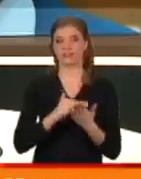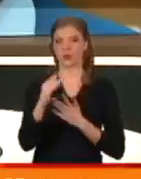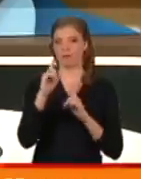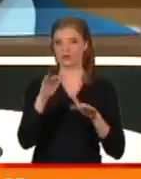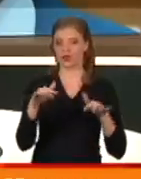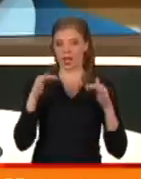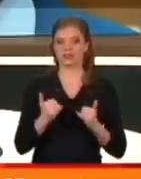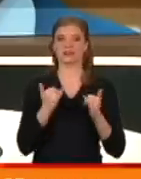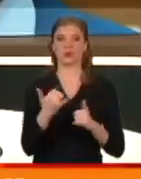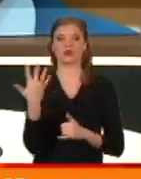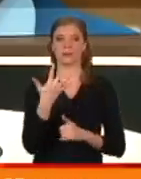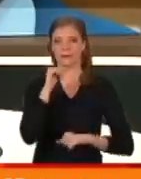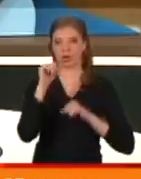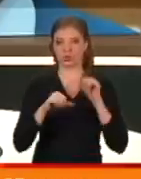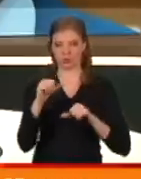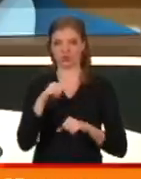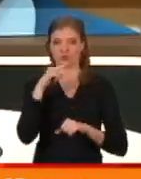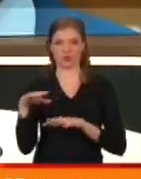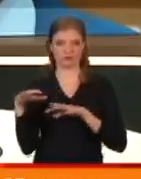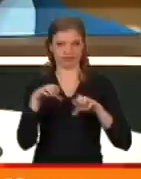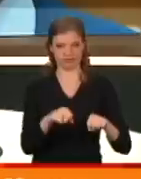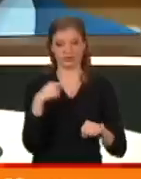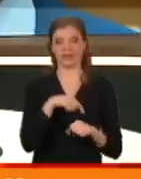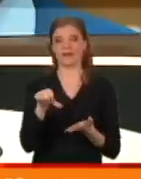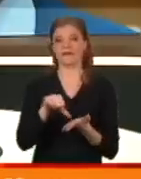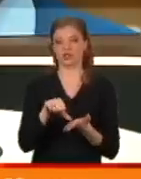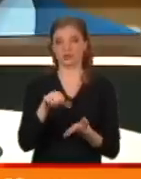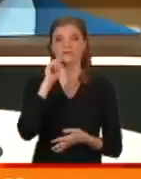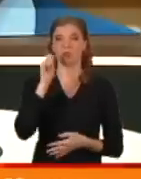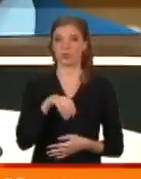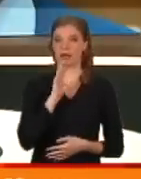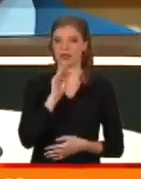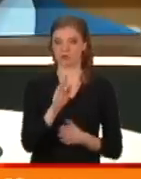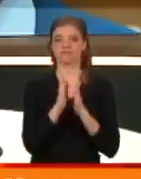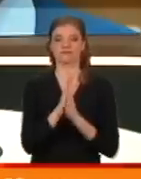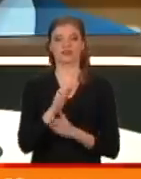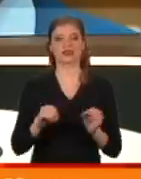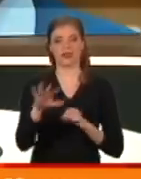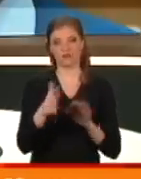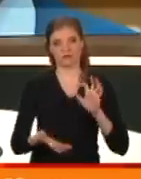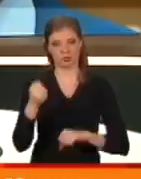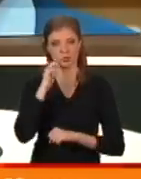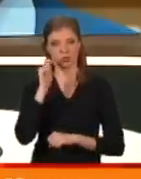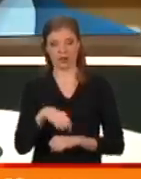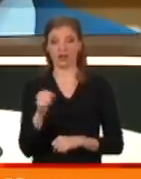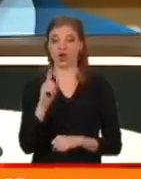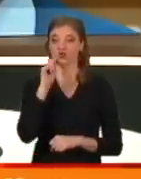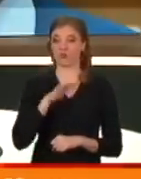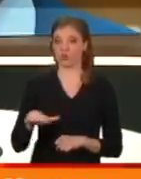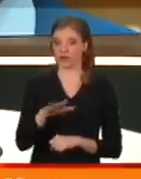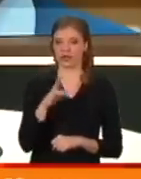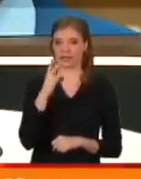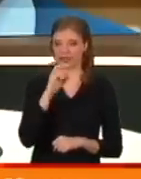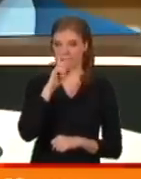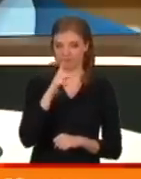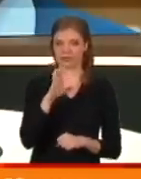Раді з нагоди 5-ї річниці збройної агресії Росії. Виступав українською. Закликав Європу підтримати Україну, а щоб Україна, бува, не